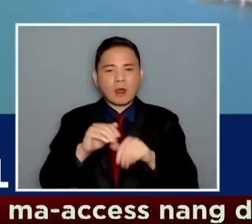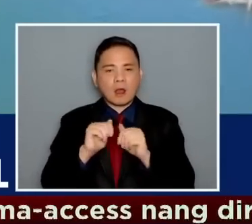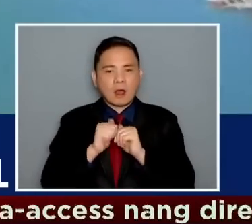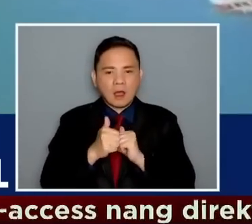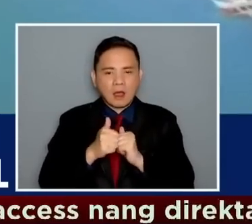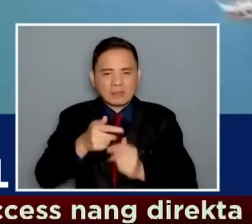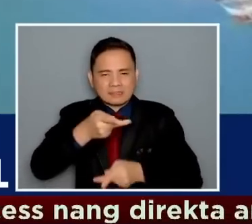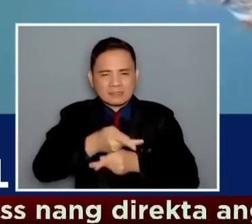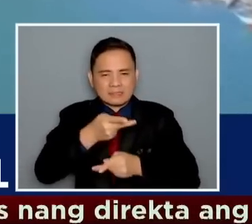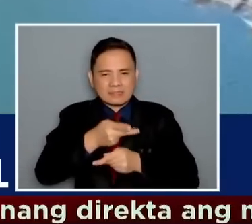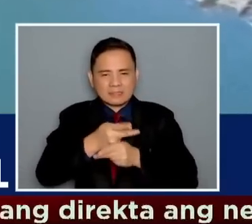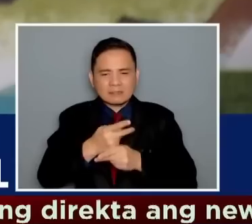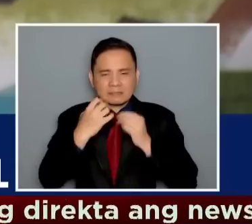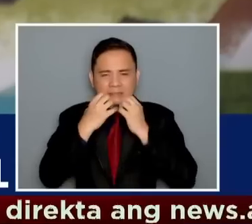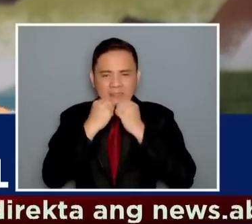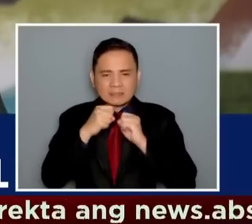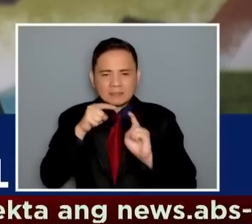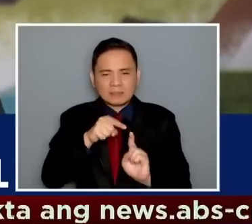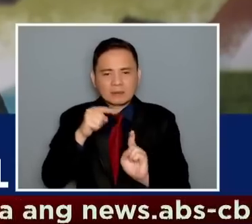forest.